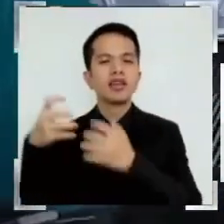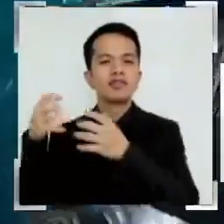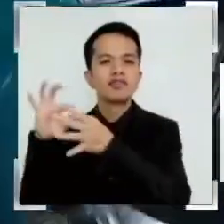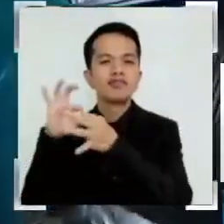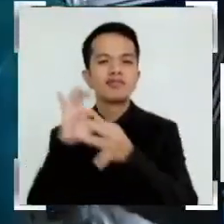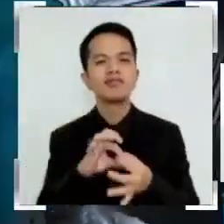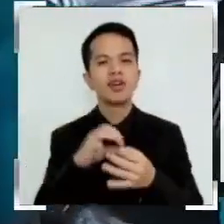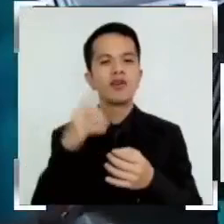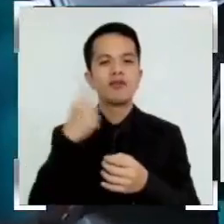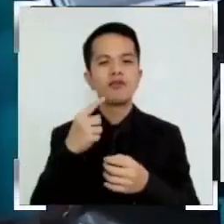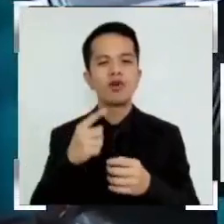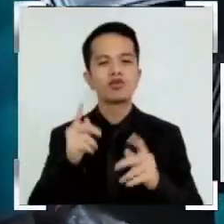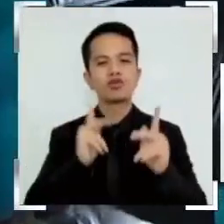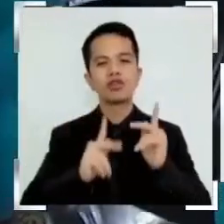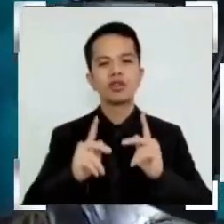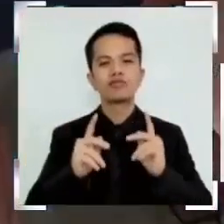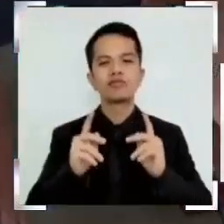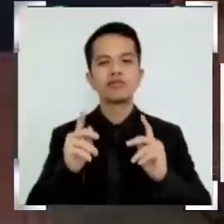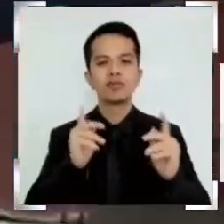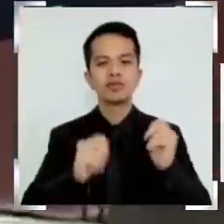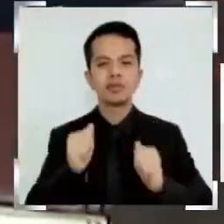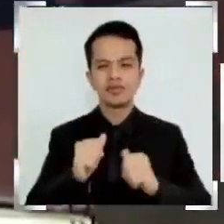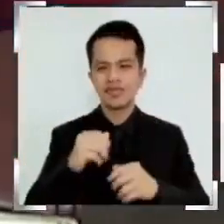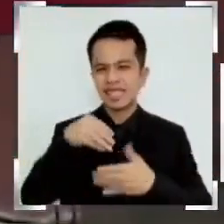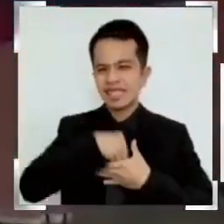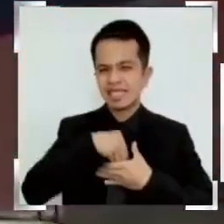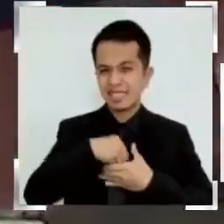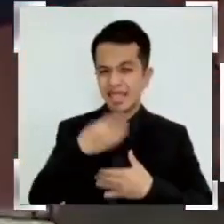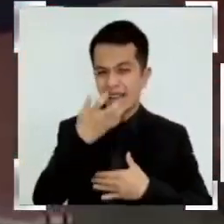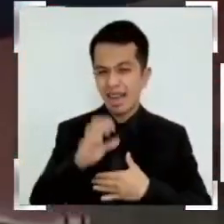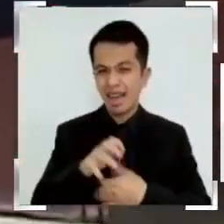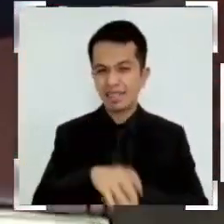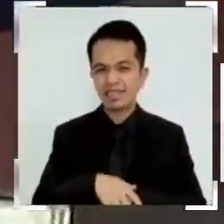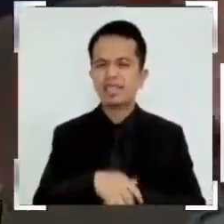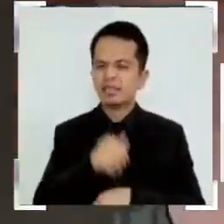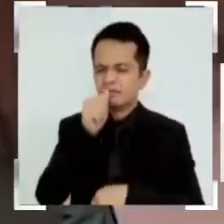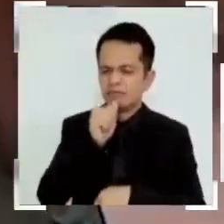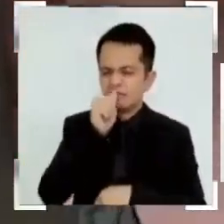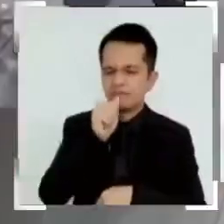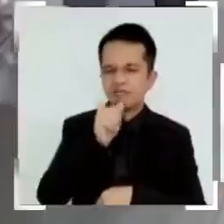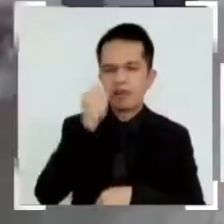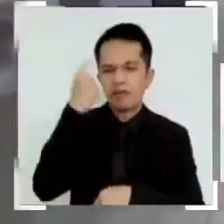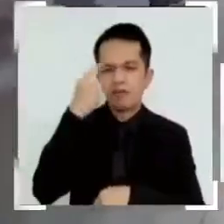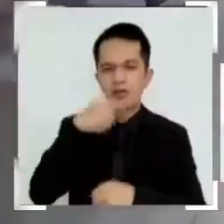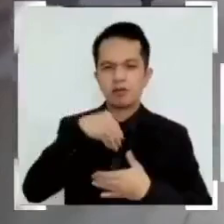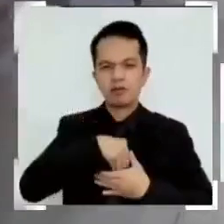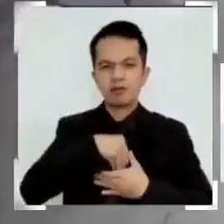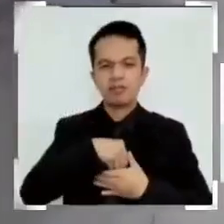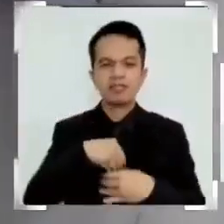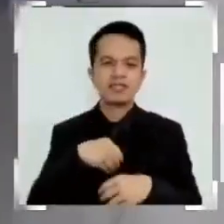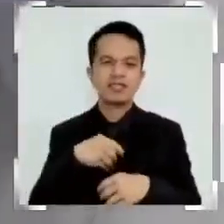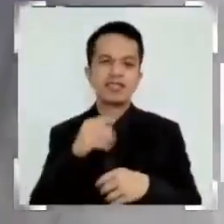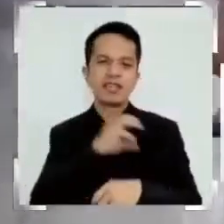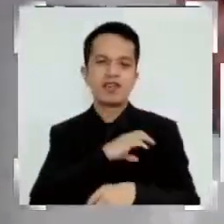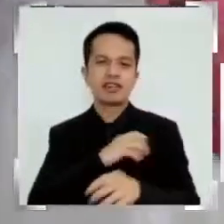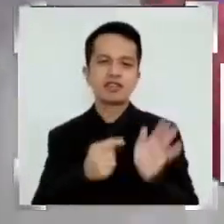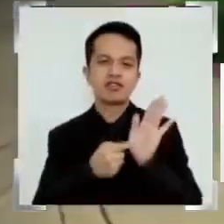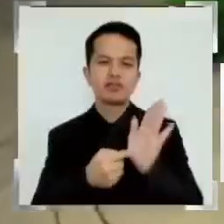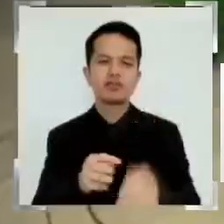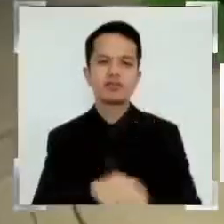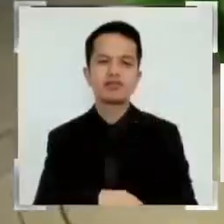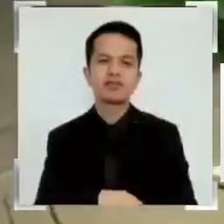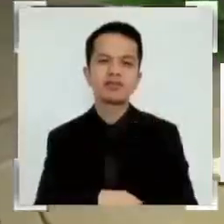the character. Mainit ba mainit? This na lang for the character. Tiis ganda na lang